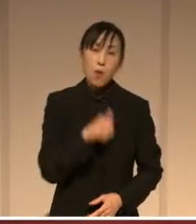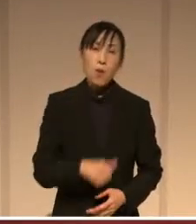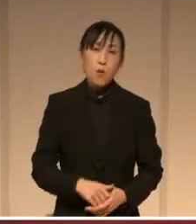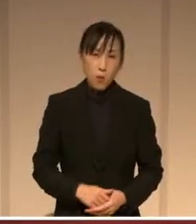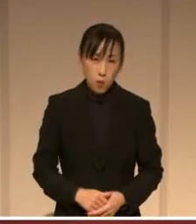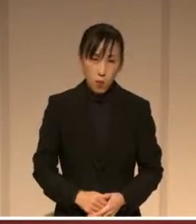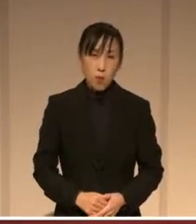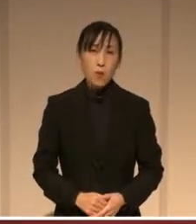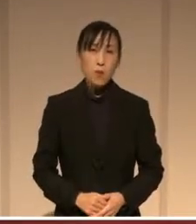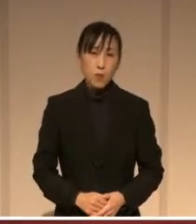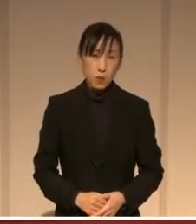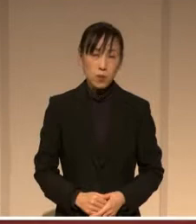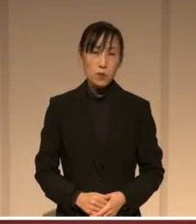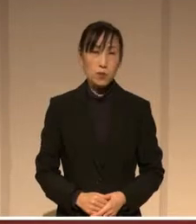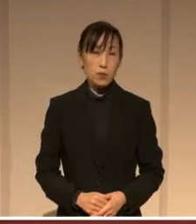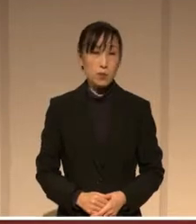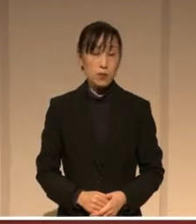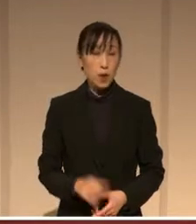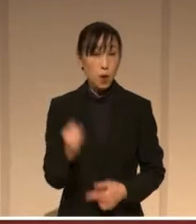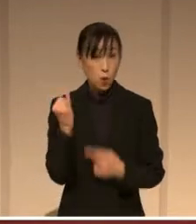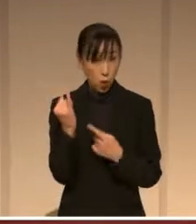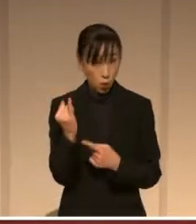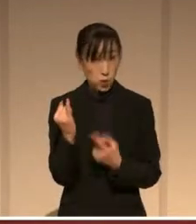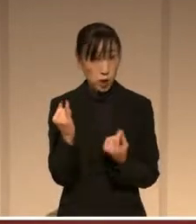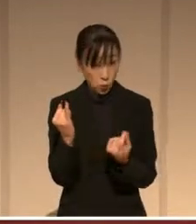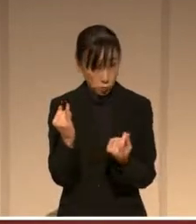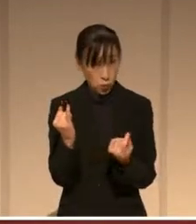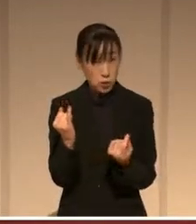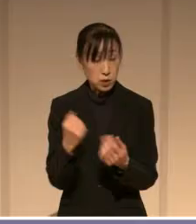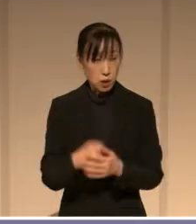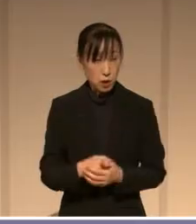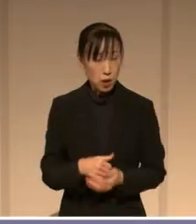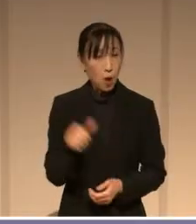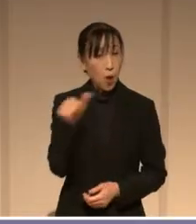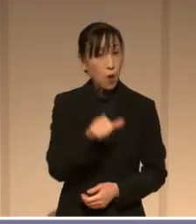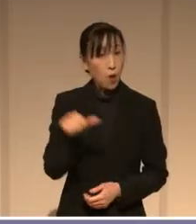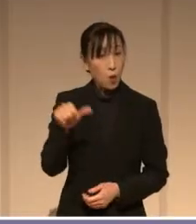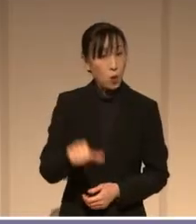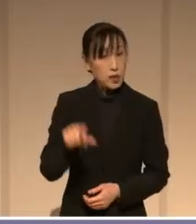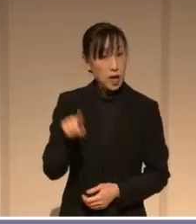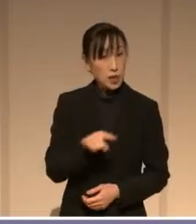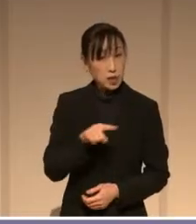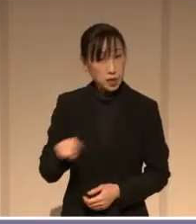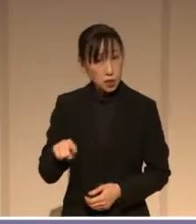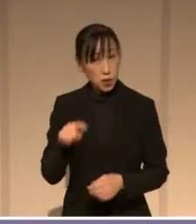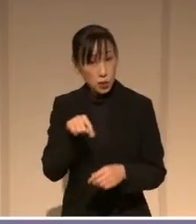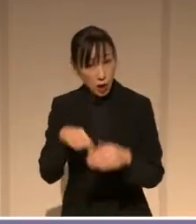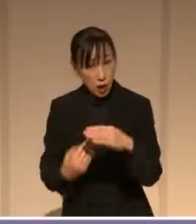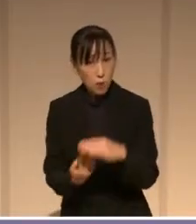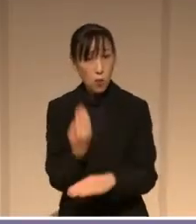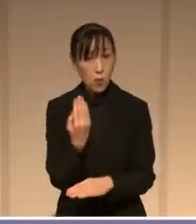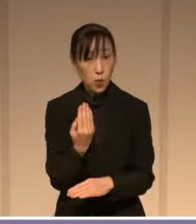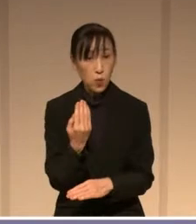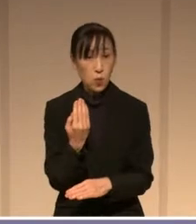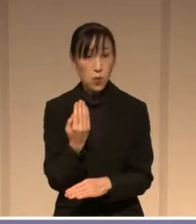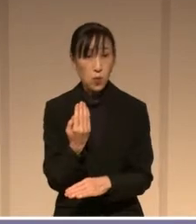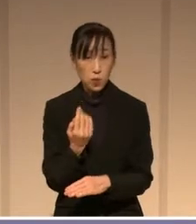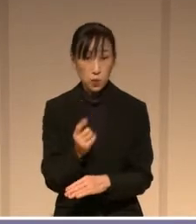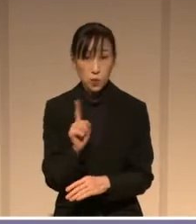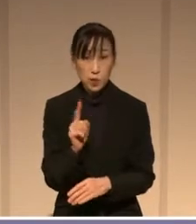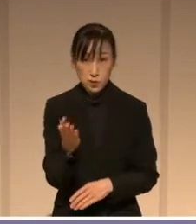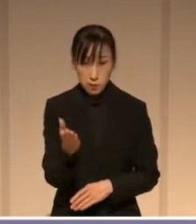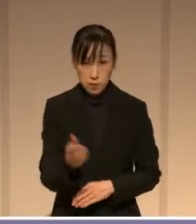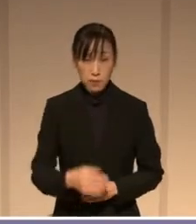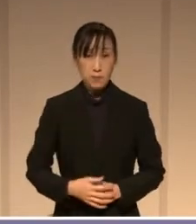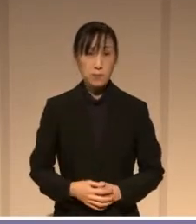はいお子さんも公募の中からで5000人から選ばれたはいどうでした広角です